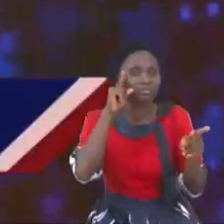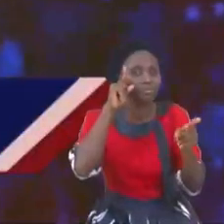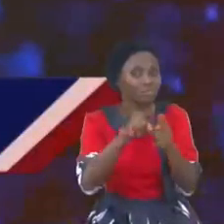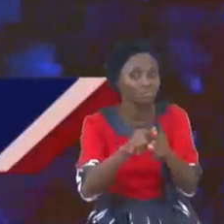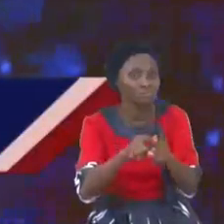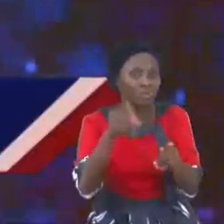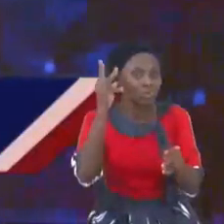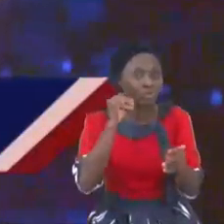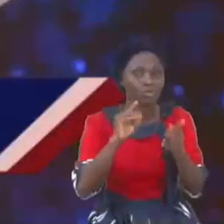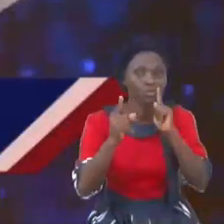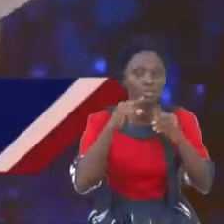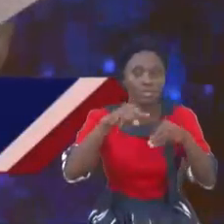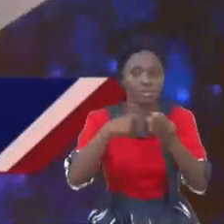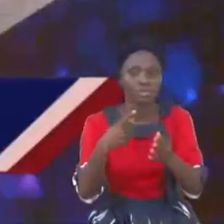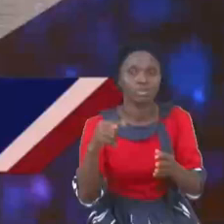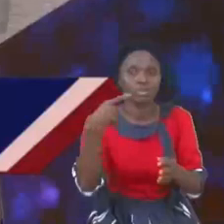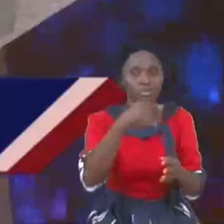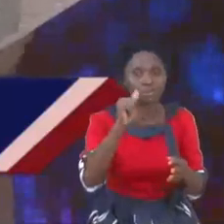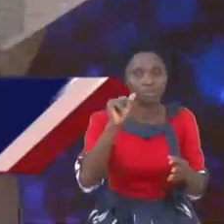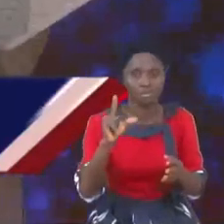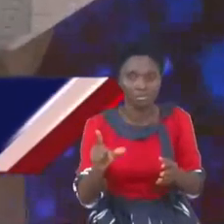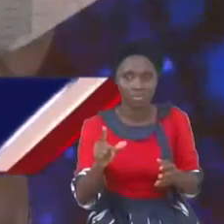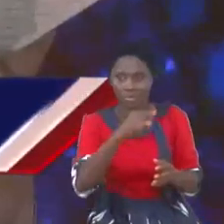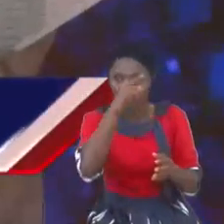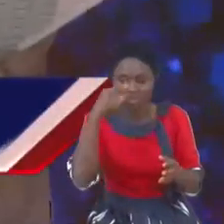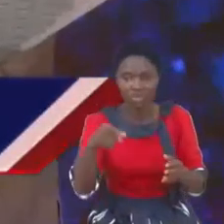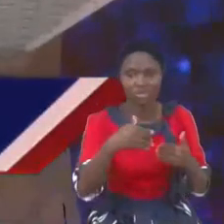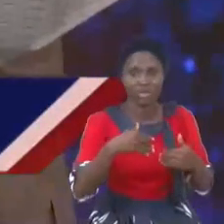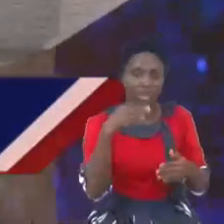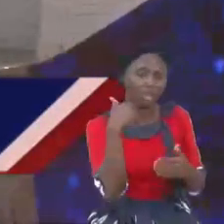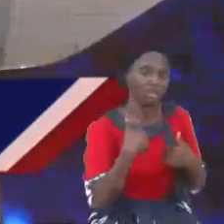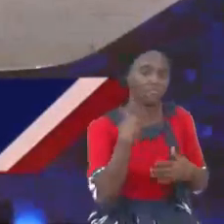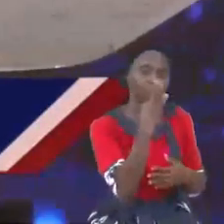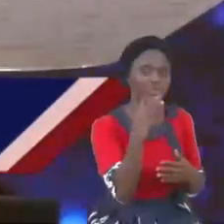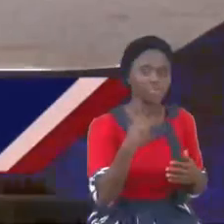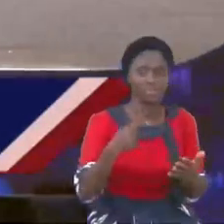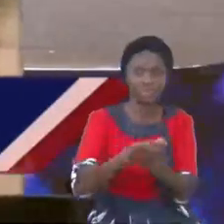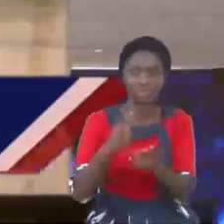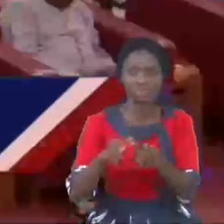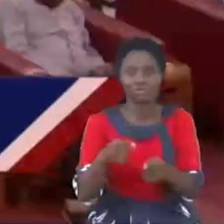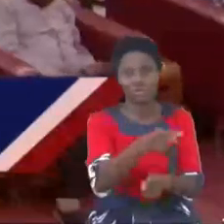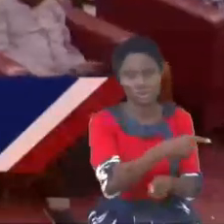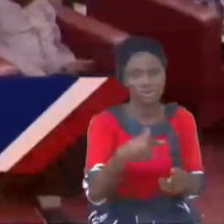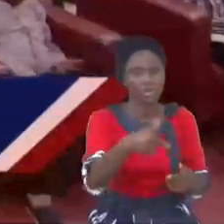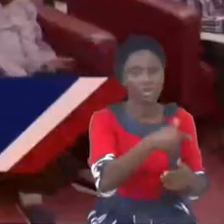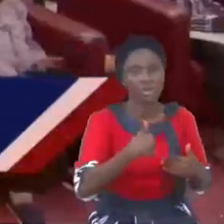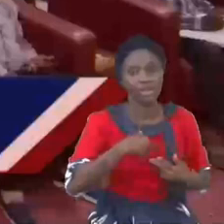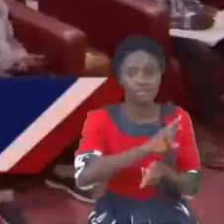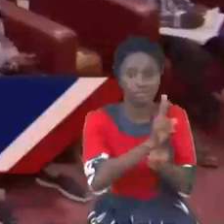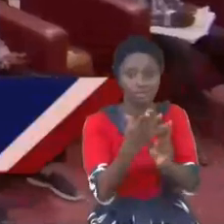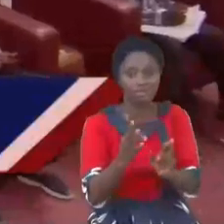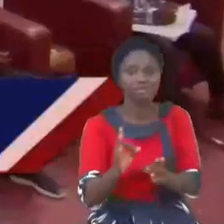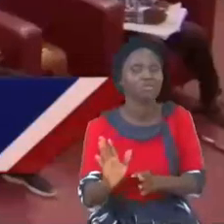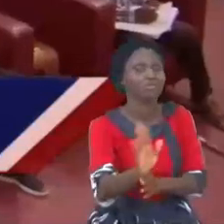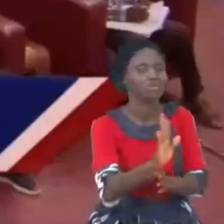Il appelait Galates frères parce qu'il leur a prêché l'évangile. Ils se sont repentis de leurs péchés. Ils ont cru